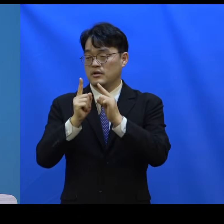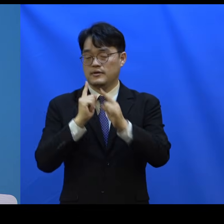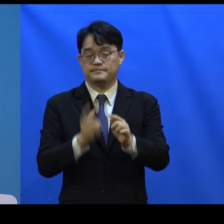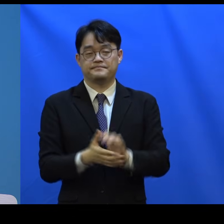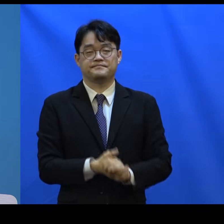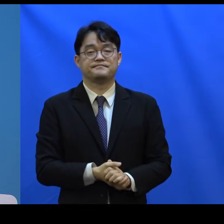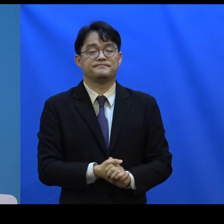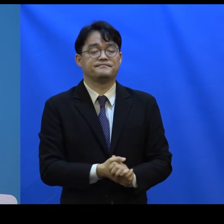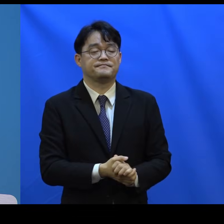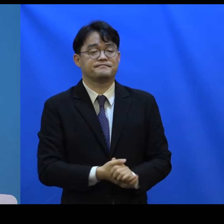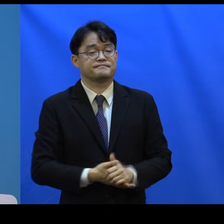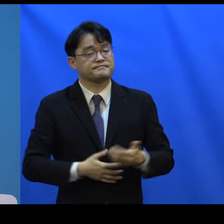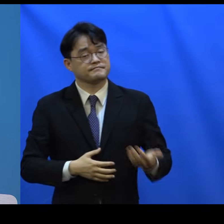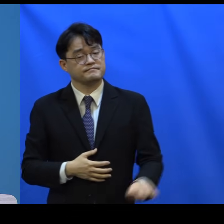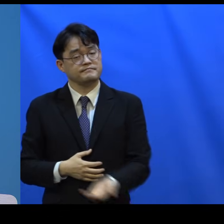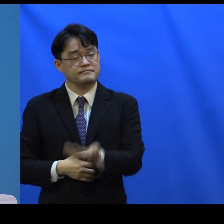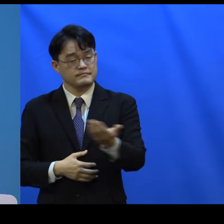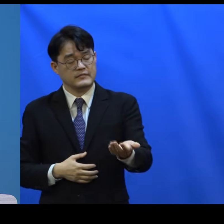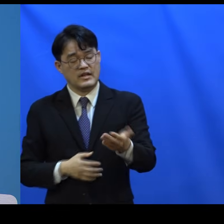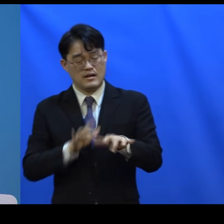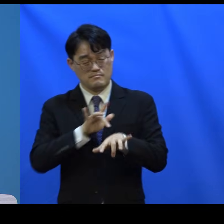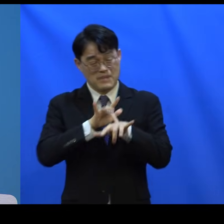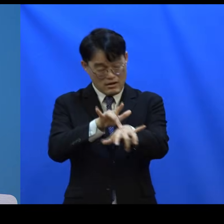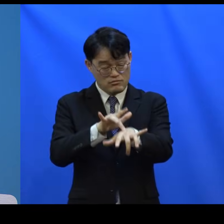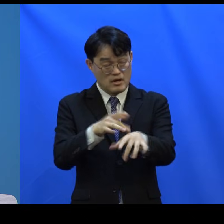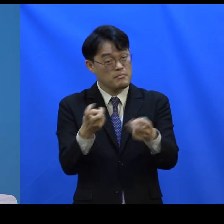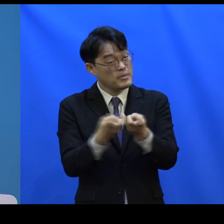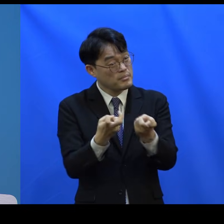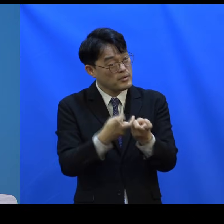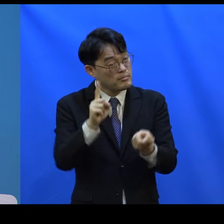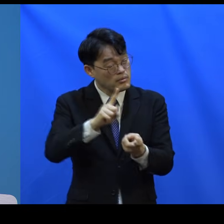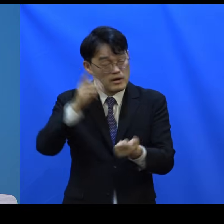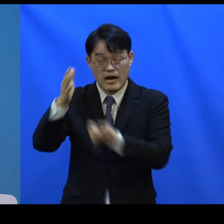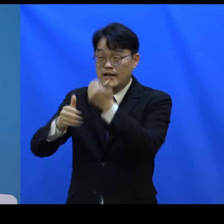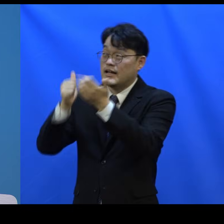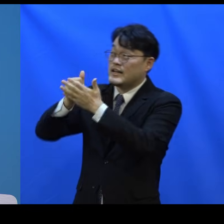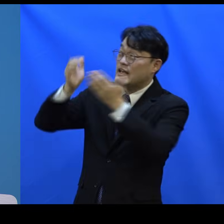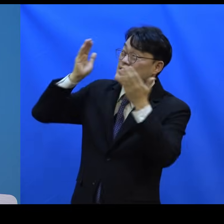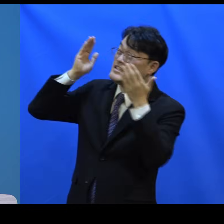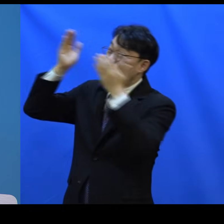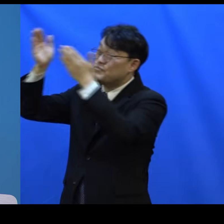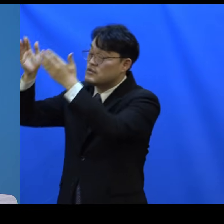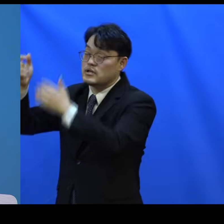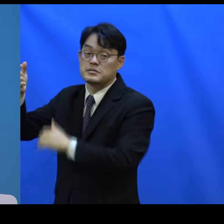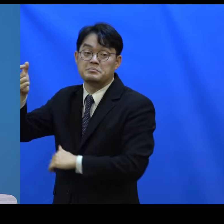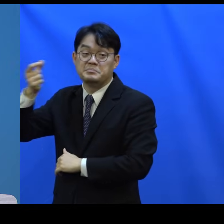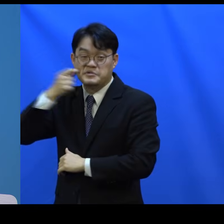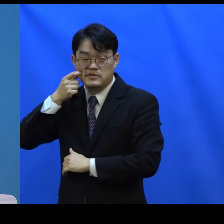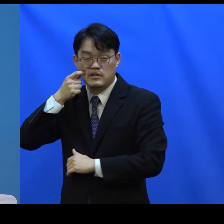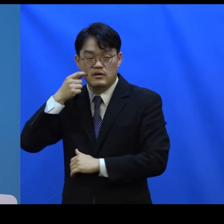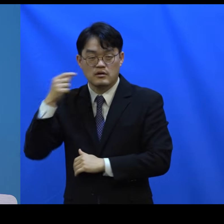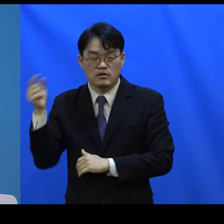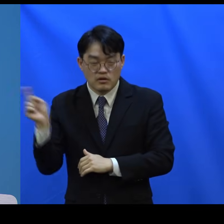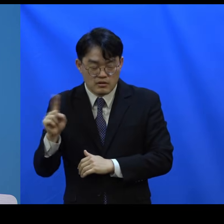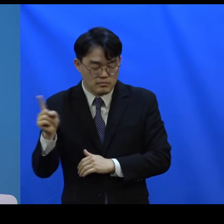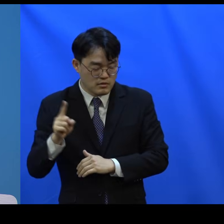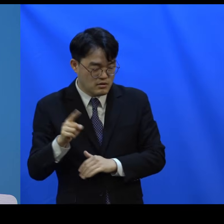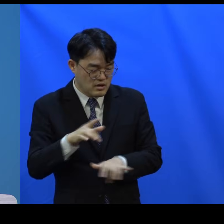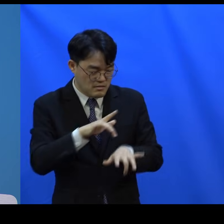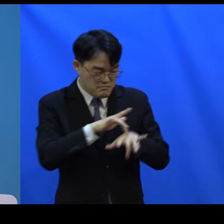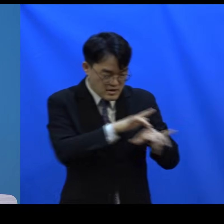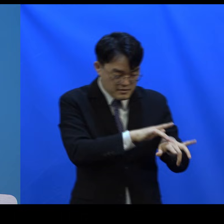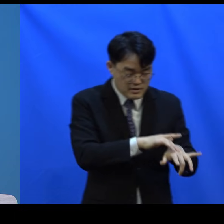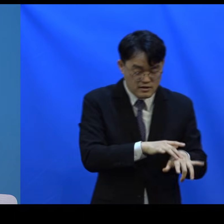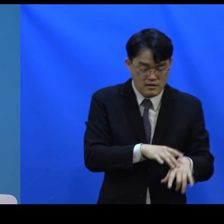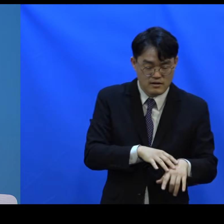예배 전쟁입니다. 하나님에게 집중하지 못하게 한 거예요. 그 에덴 동산의 그 아름다운 모든 것이 다 완벽하게 갖춰